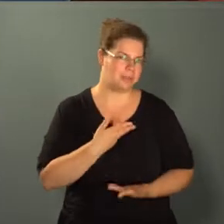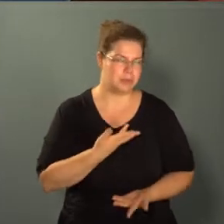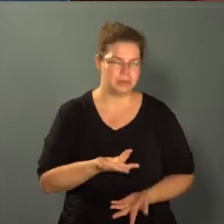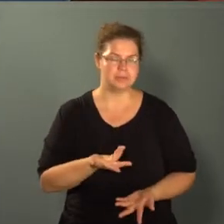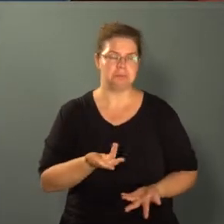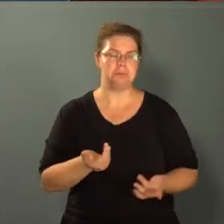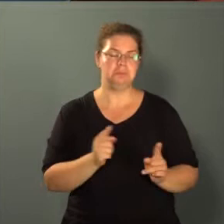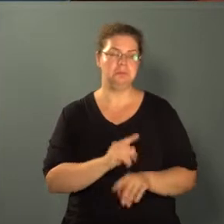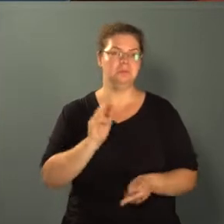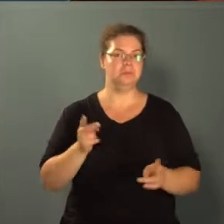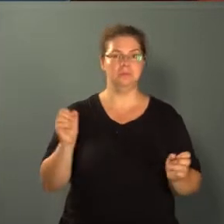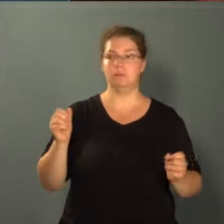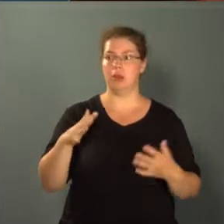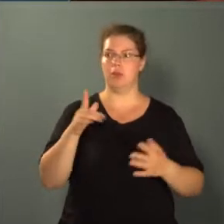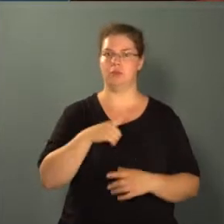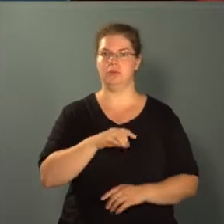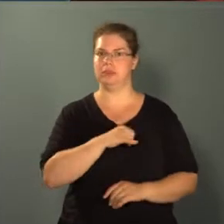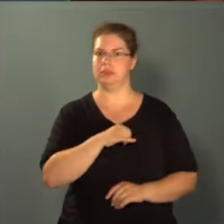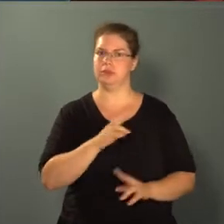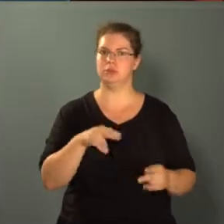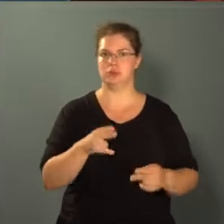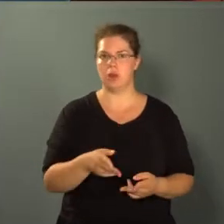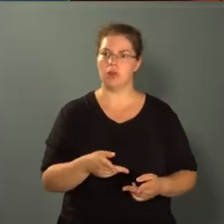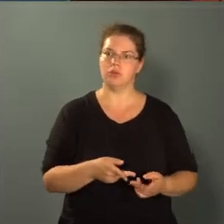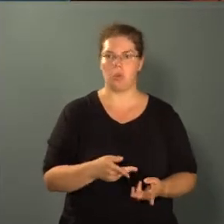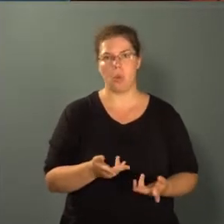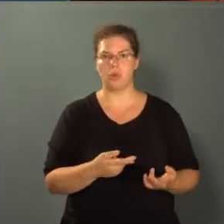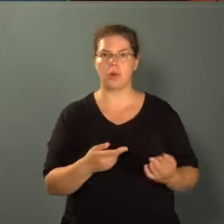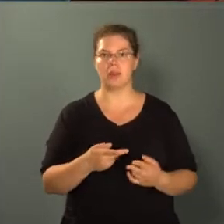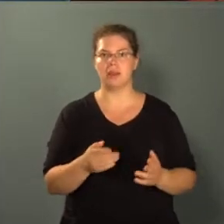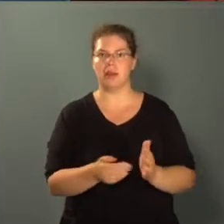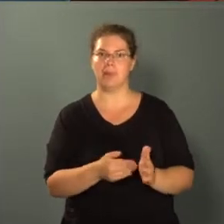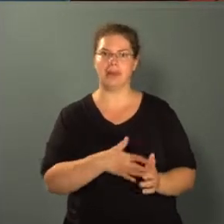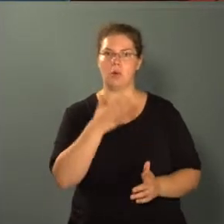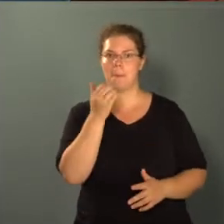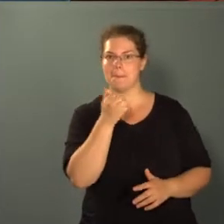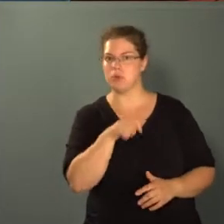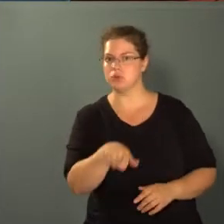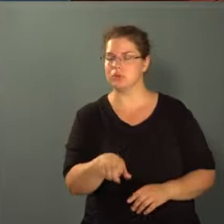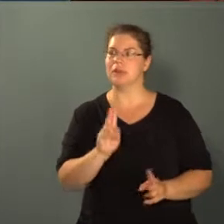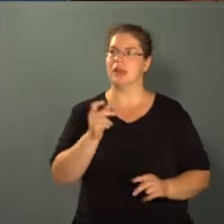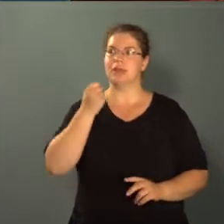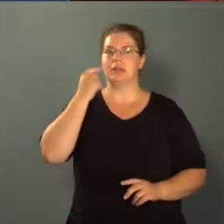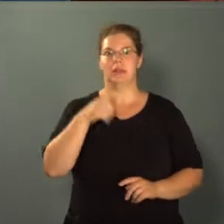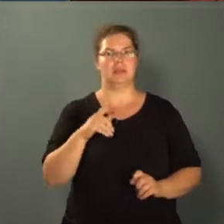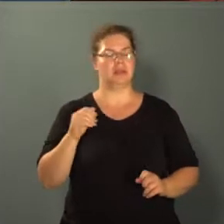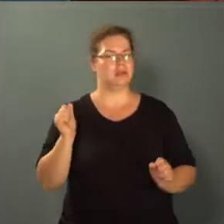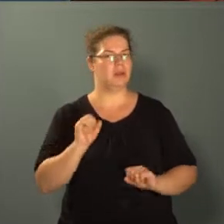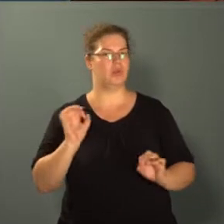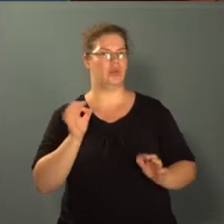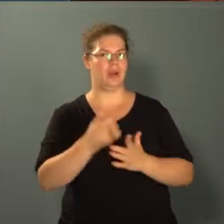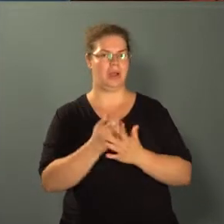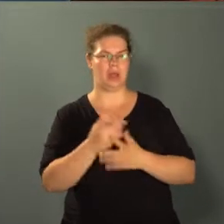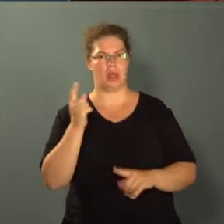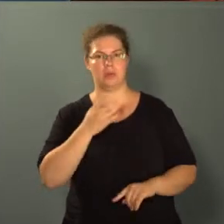kaptunk, úgyhogy, és nagy volt az érdeklődés utólag is, hogy hozhatnak-e az emberek még komposztnak valót. Ki kell találnunk, pedig nagyon-nagyon jó